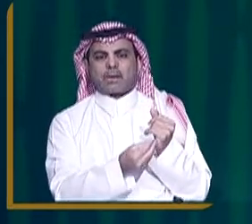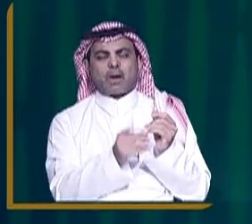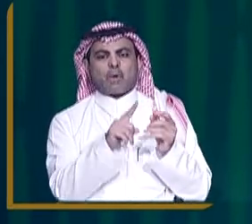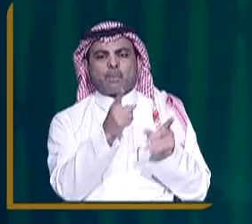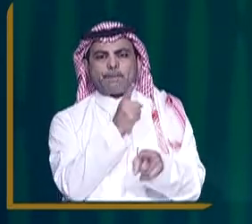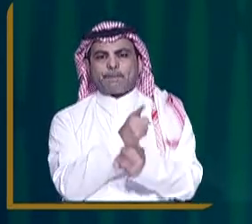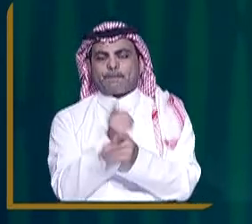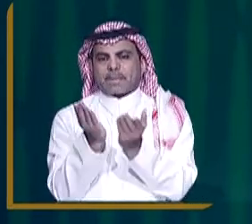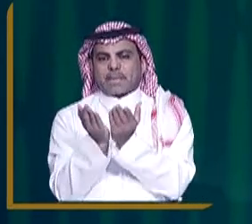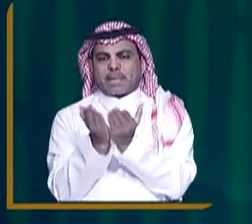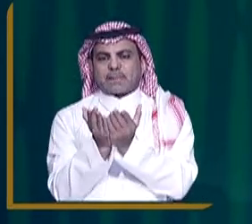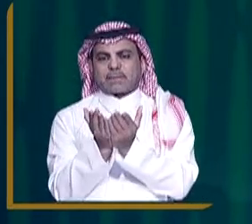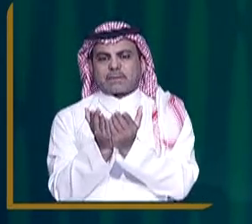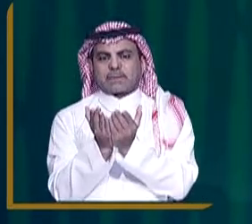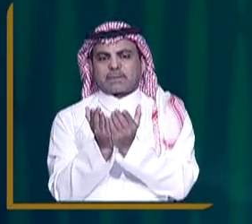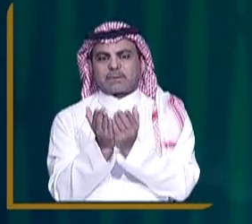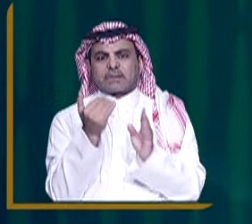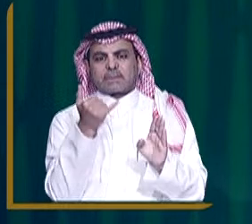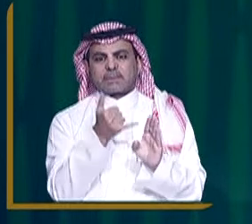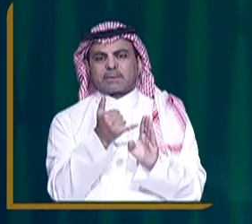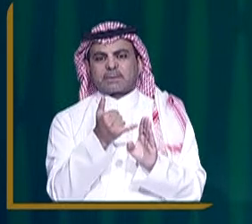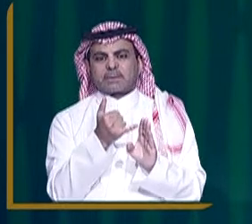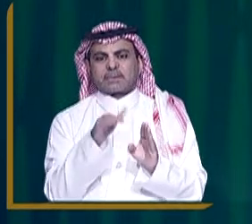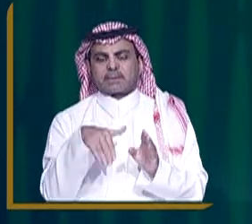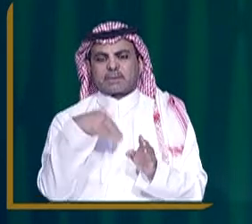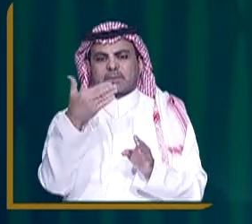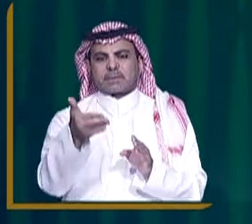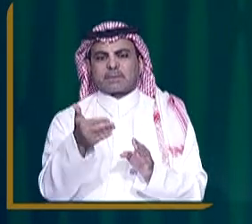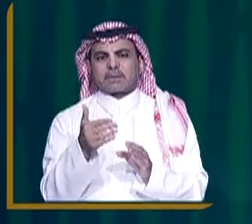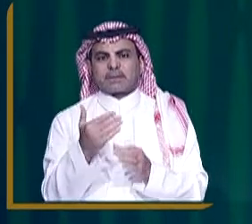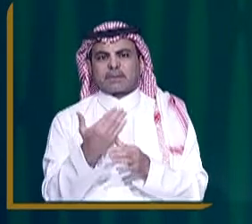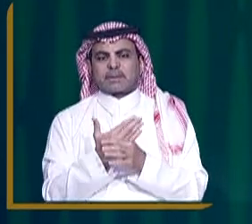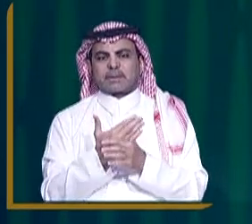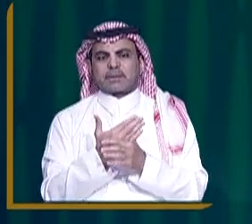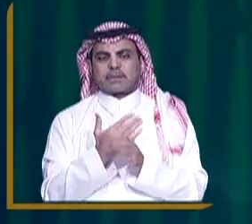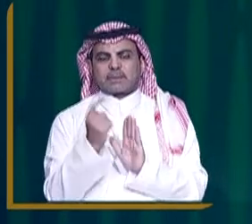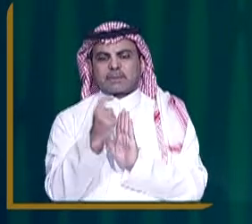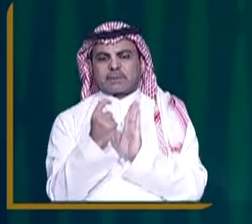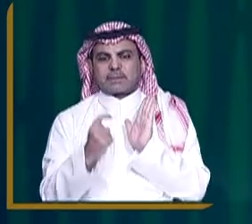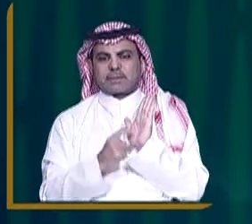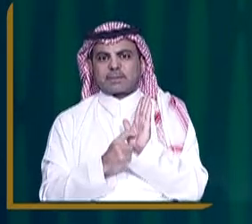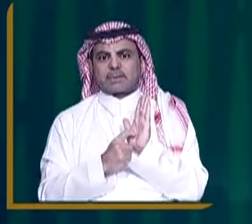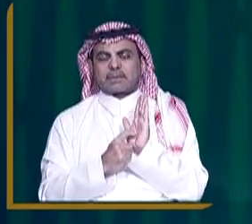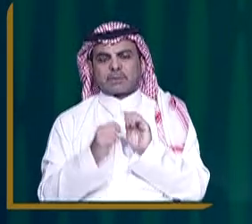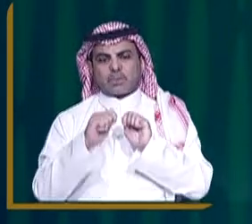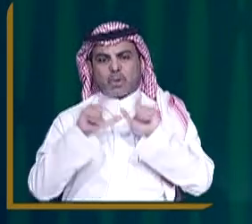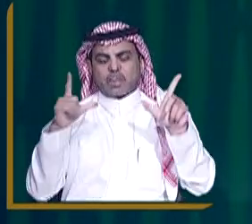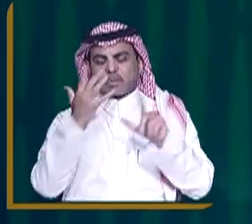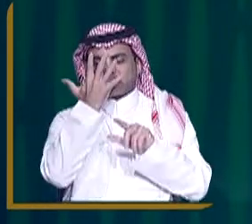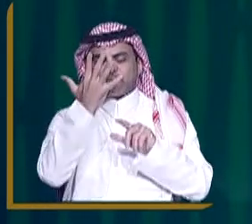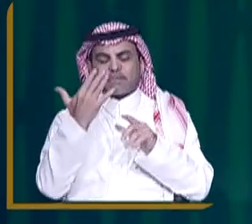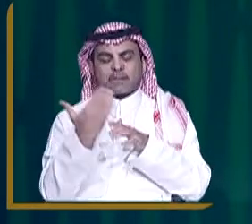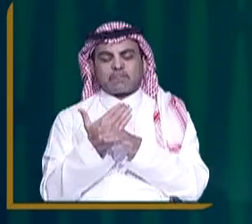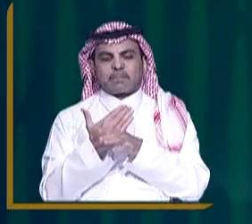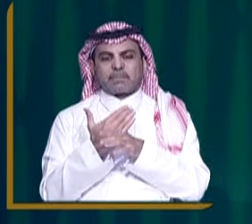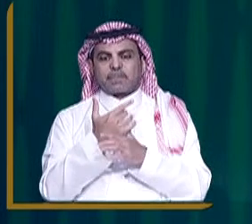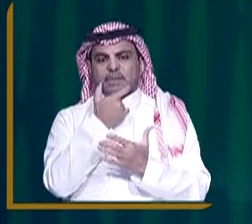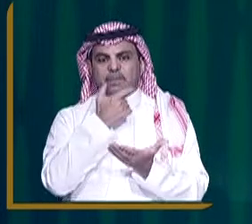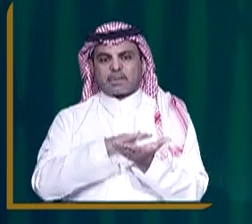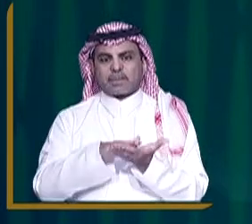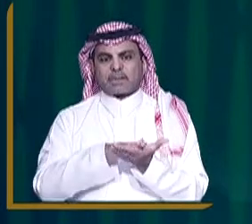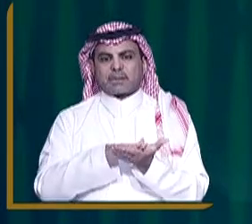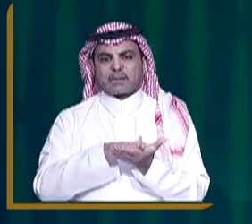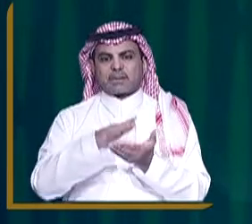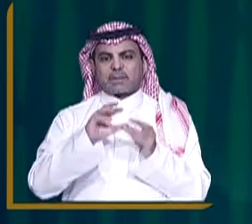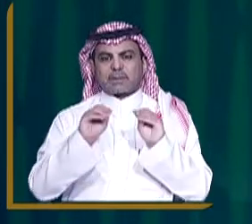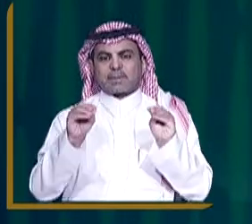المدارس أو من بعض الجهات. هل سيكون هناك تحديث وأنظمة وشفافية عالية؟ هنا في الرياض مثلا في إدارة